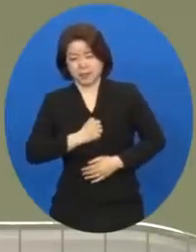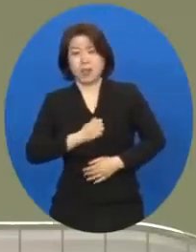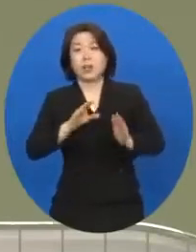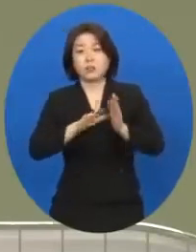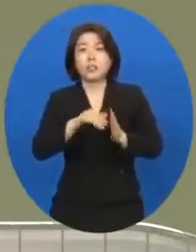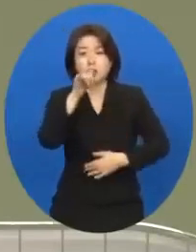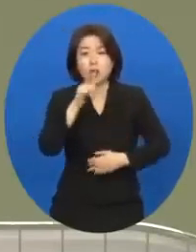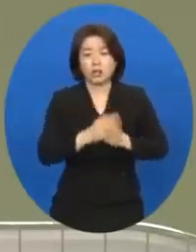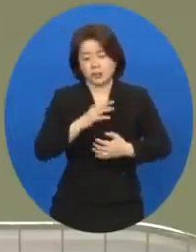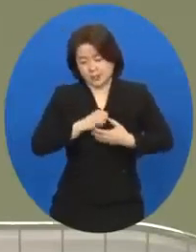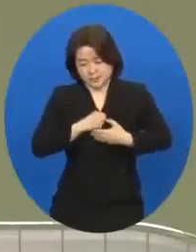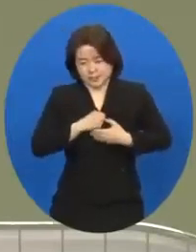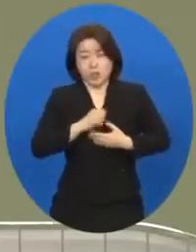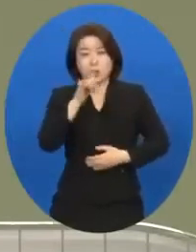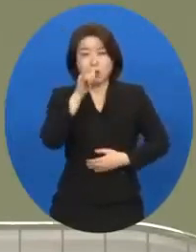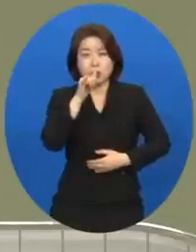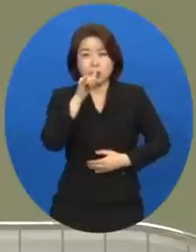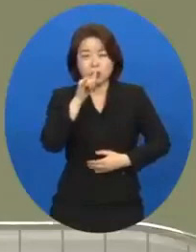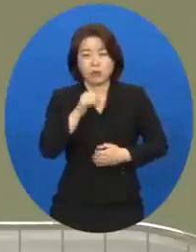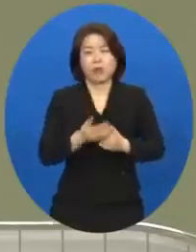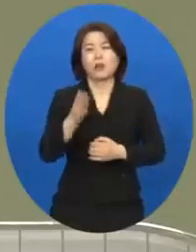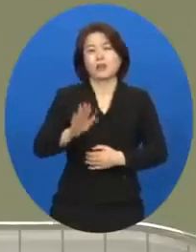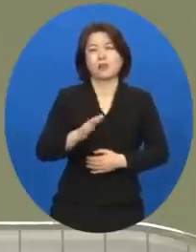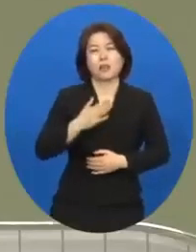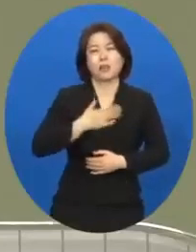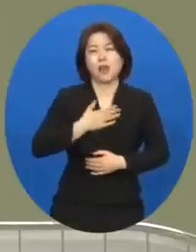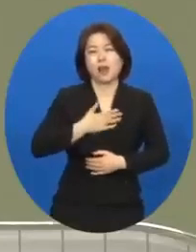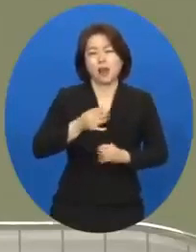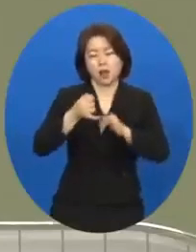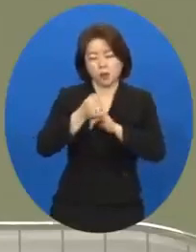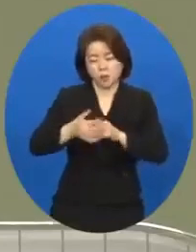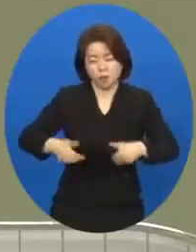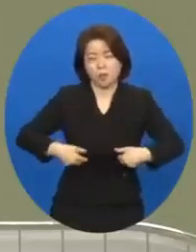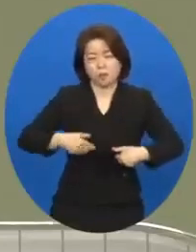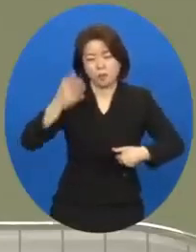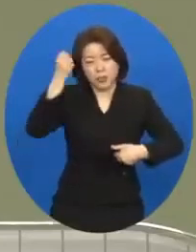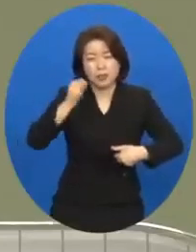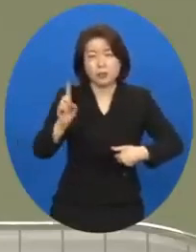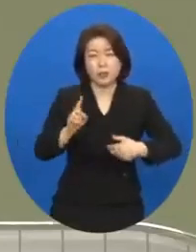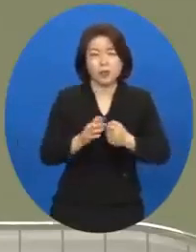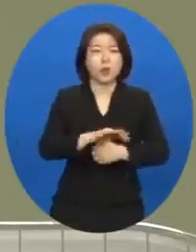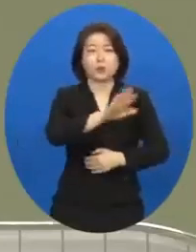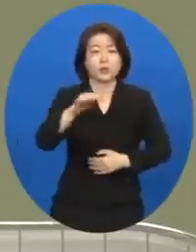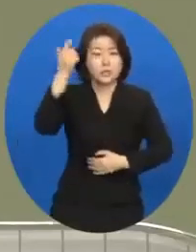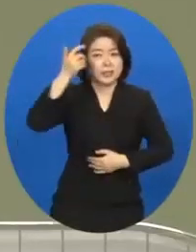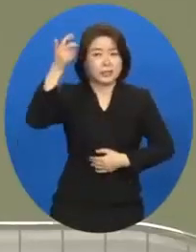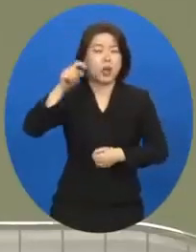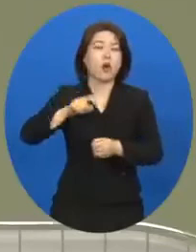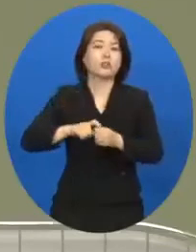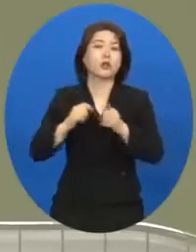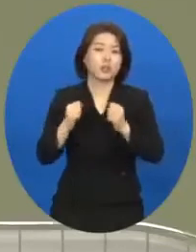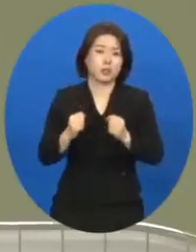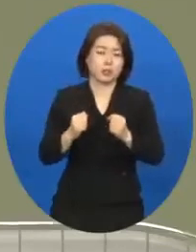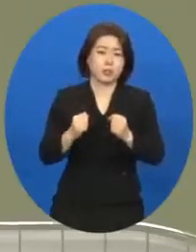그렇죠. 사람은 그렇죠. 그런데 아셔야 돼요. 우리는 영적인 존재예요. 하나님의